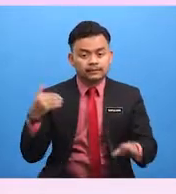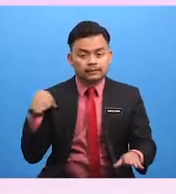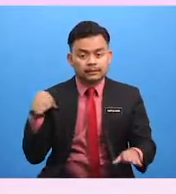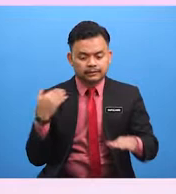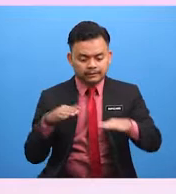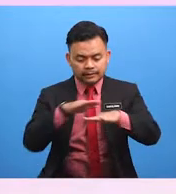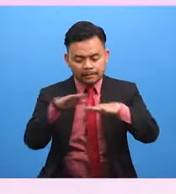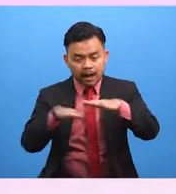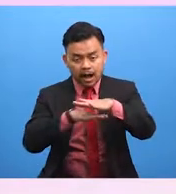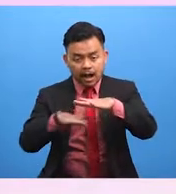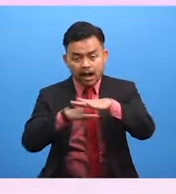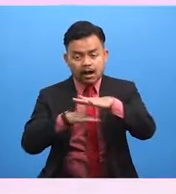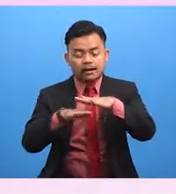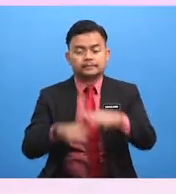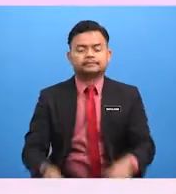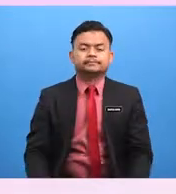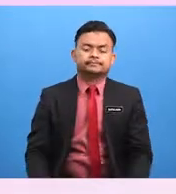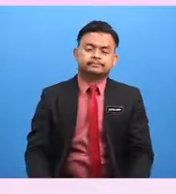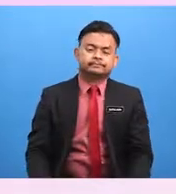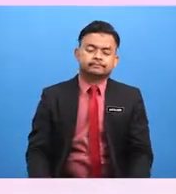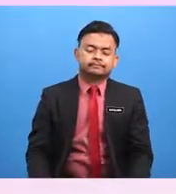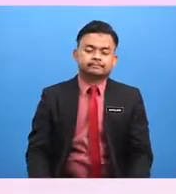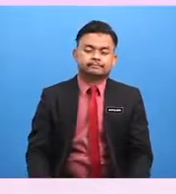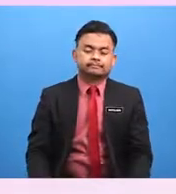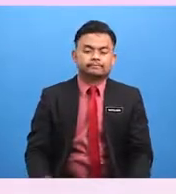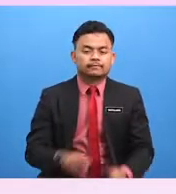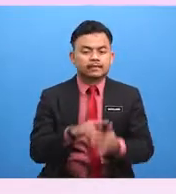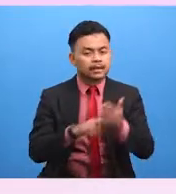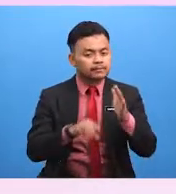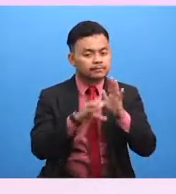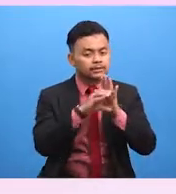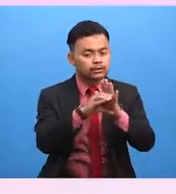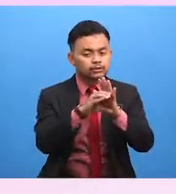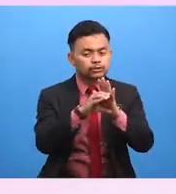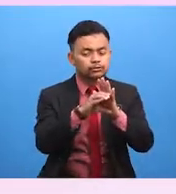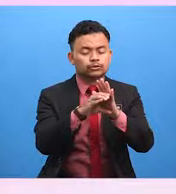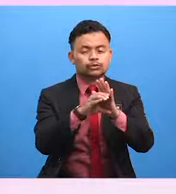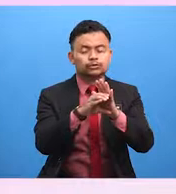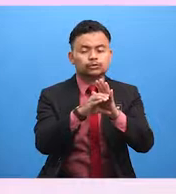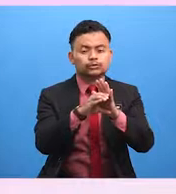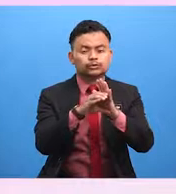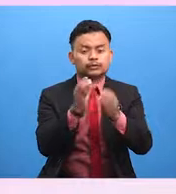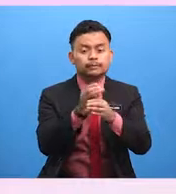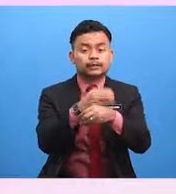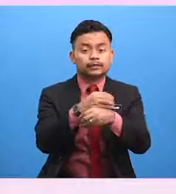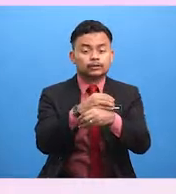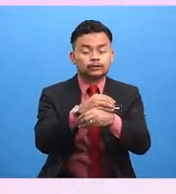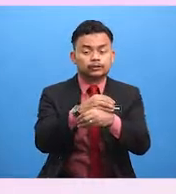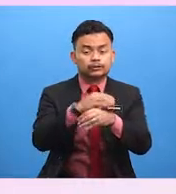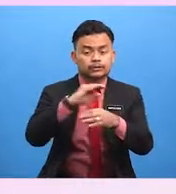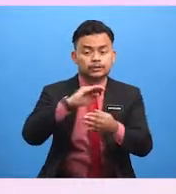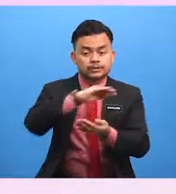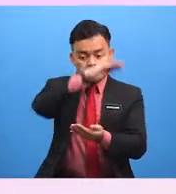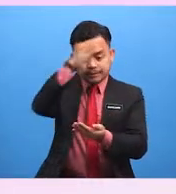tapak. Apa agaknya contoh objek yang berbentuk sfera? Ya,